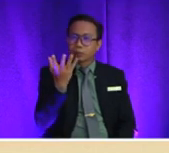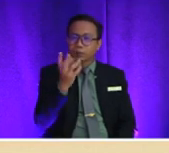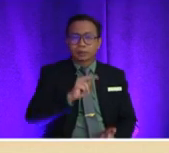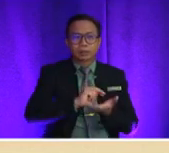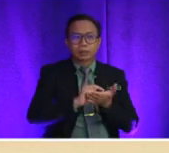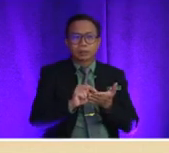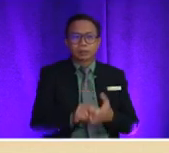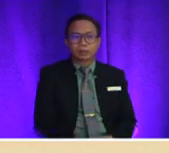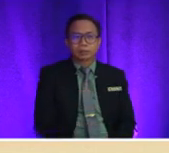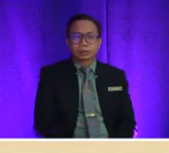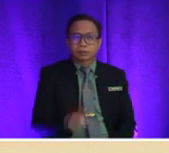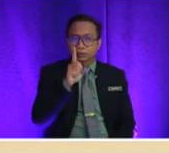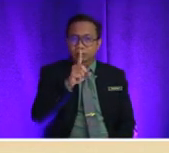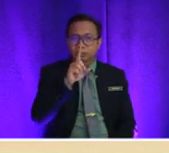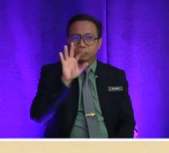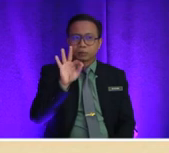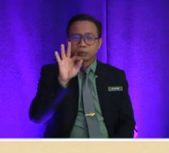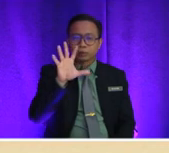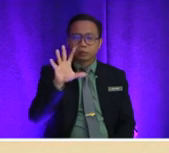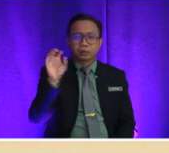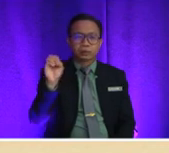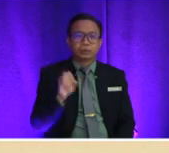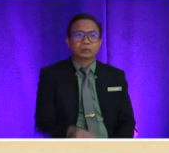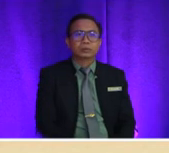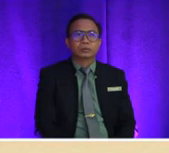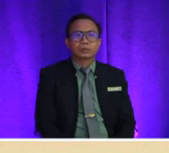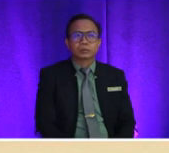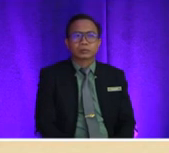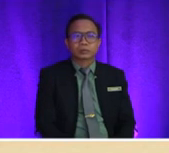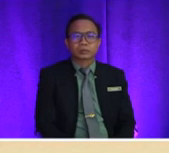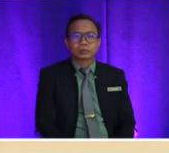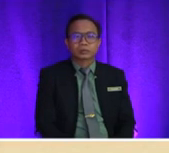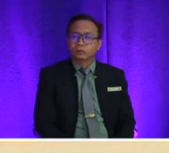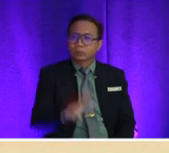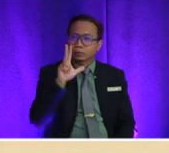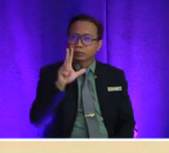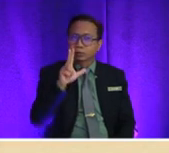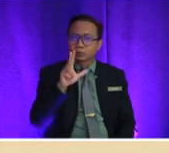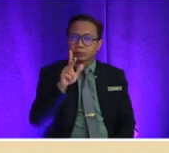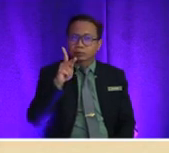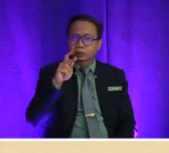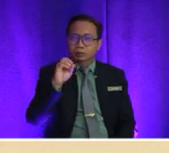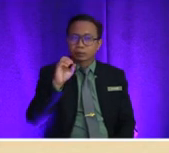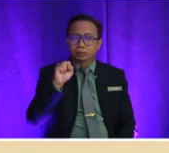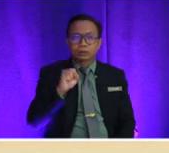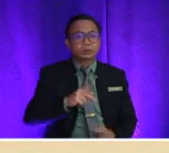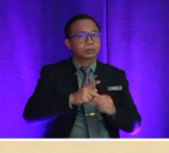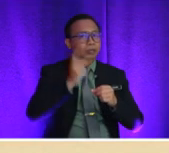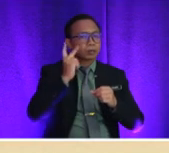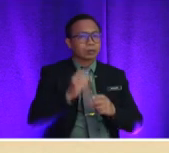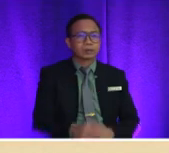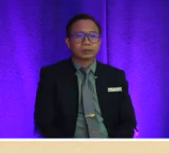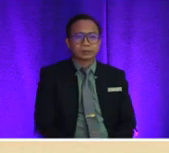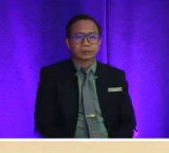maka kita akan dapat 1950 Oke baik yang ketiga adalah kos pengeluaran baik kos pengeluaran adalah